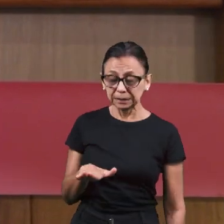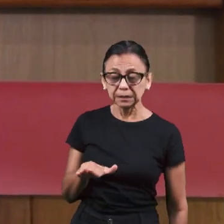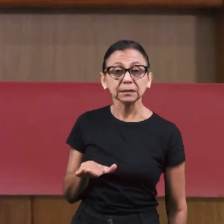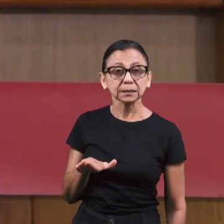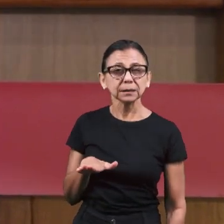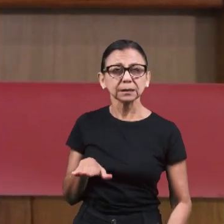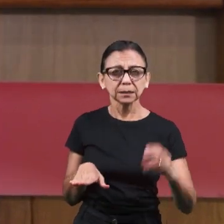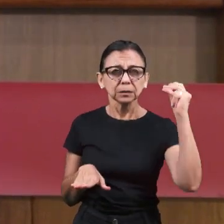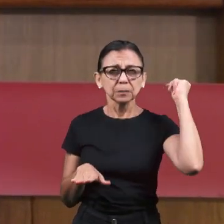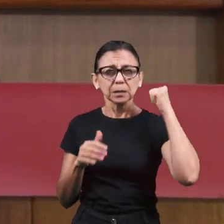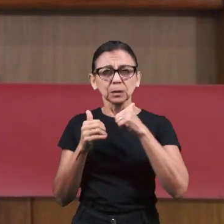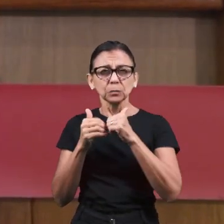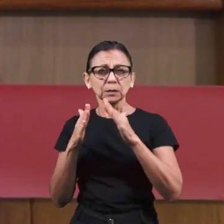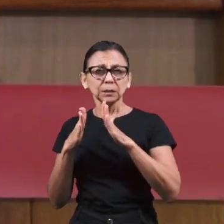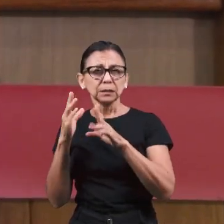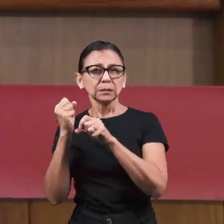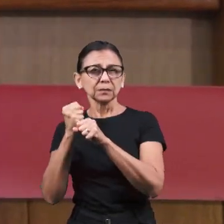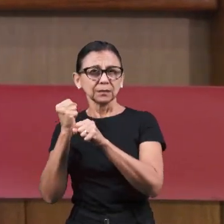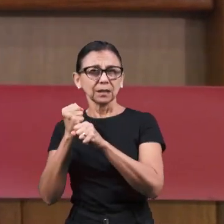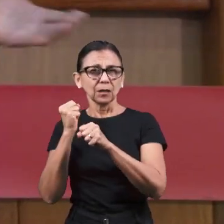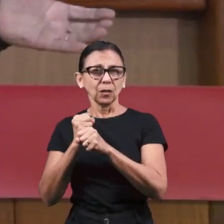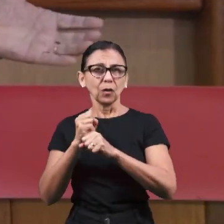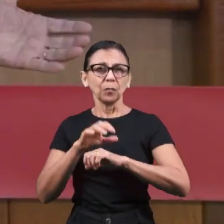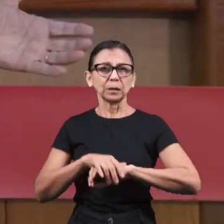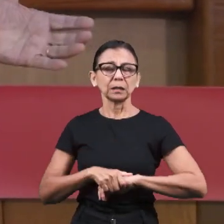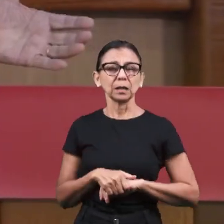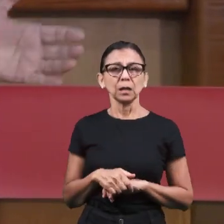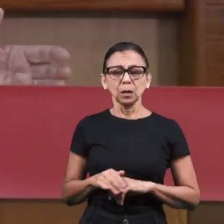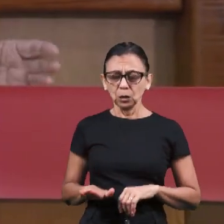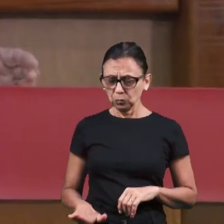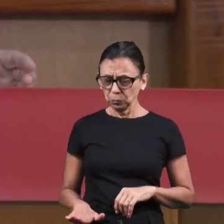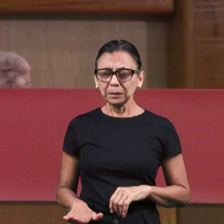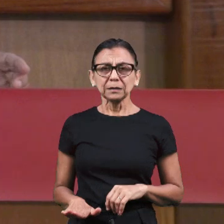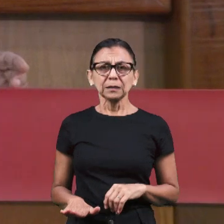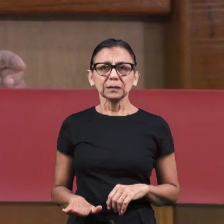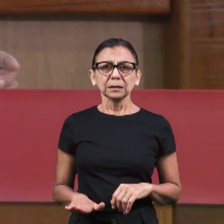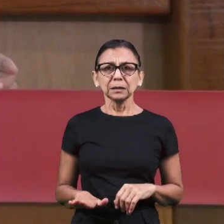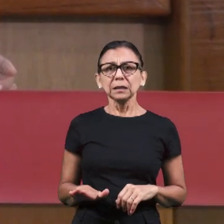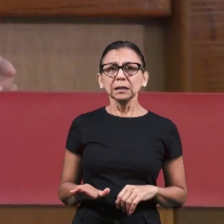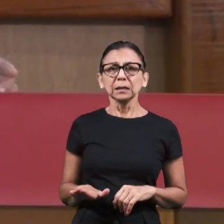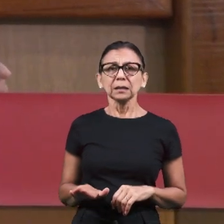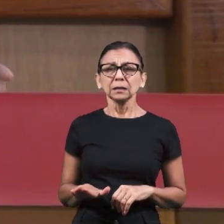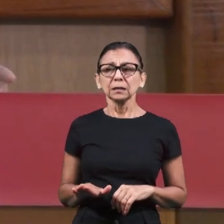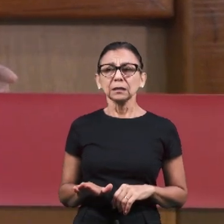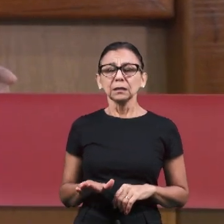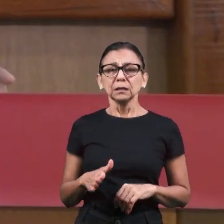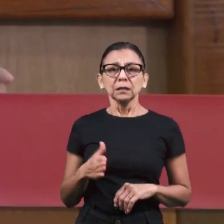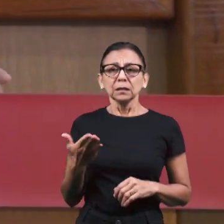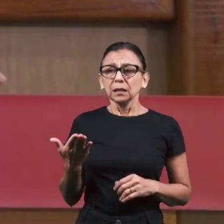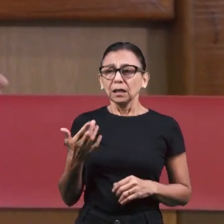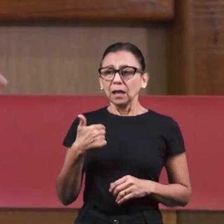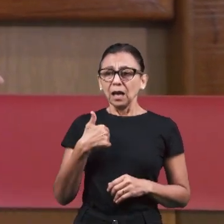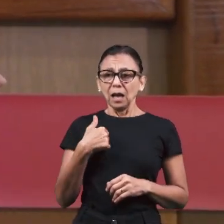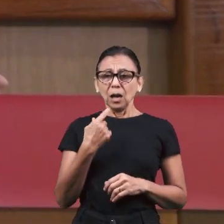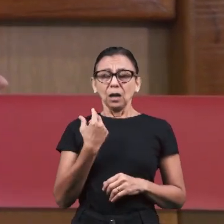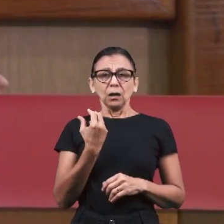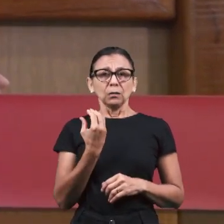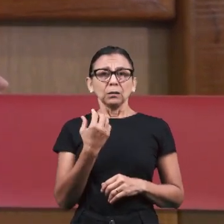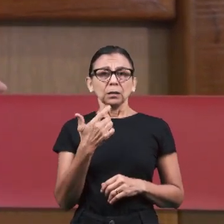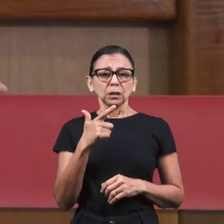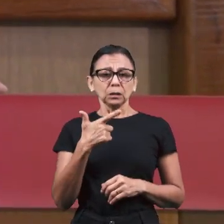venue, elle est entrée elle est entrée dans la boîte. Et les gens ont dit, mais qu'est-ce qui se